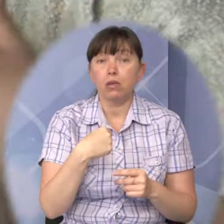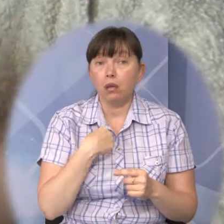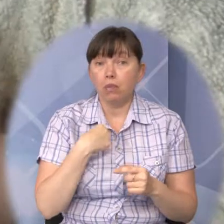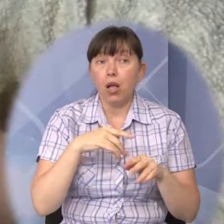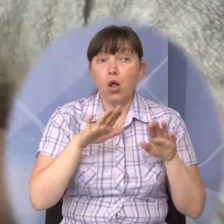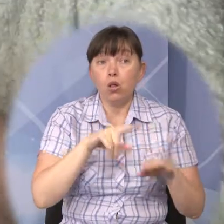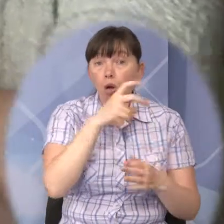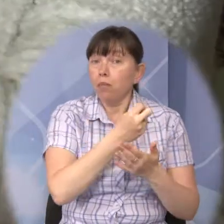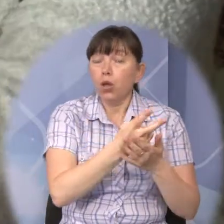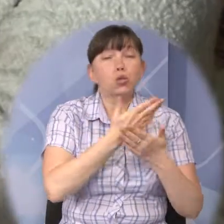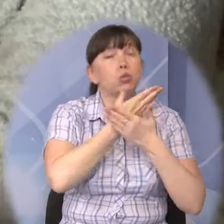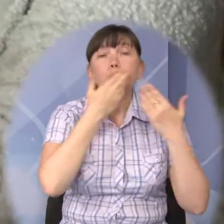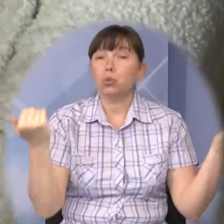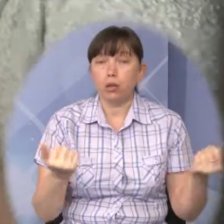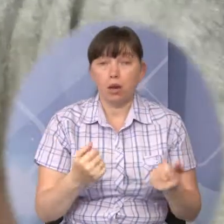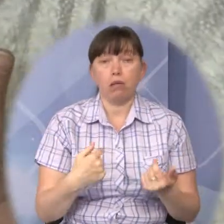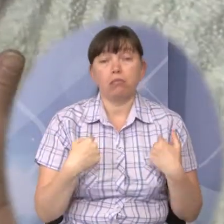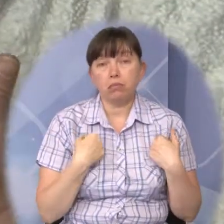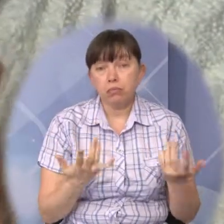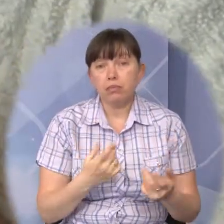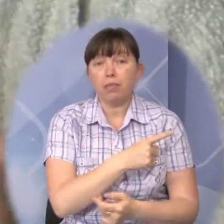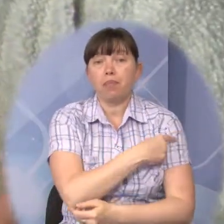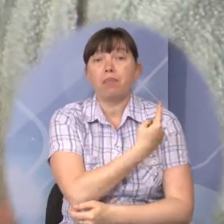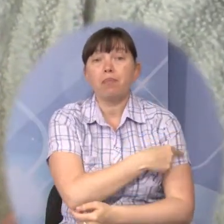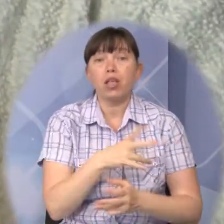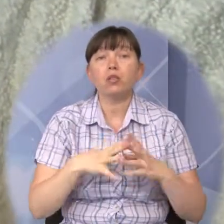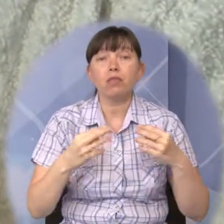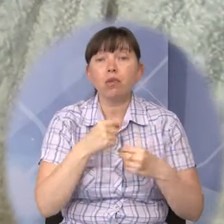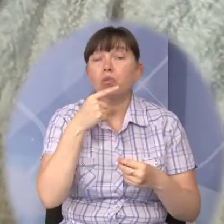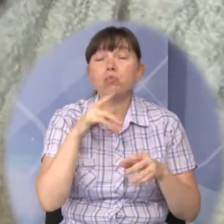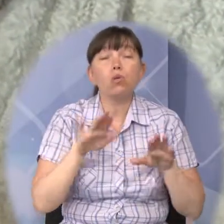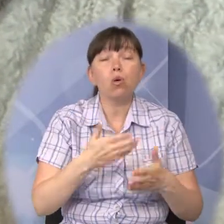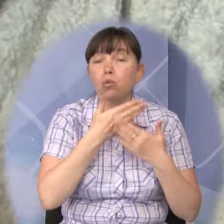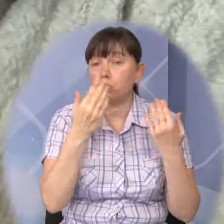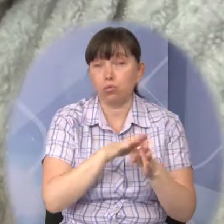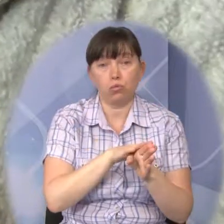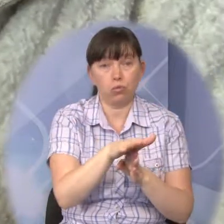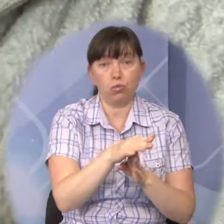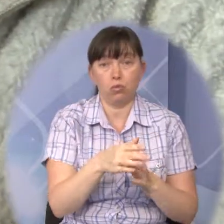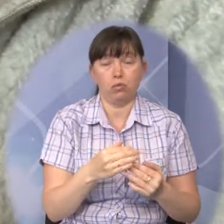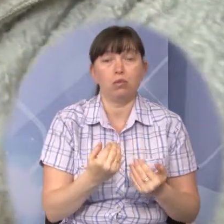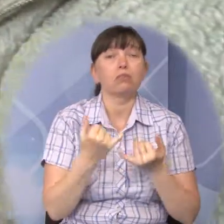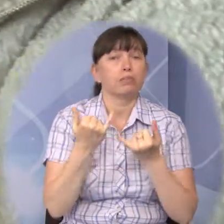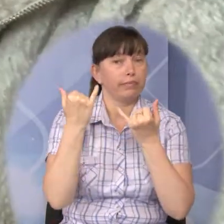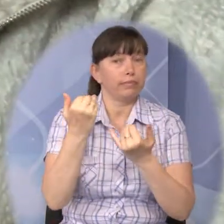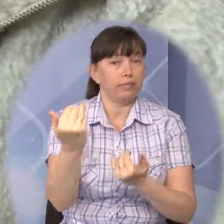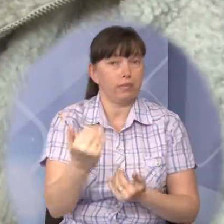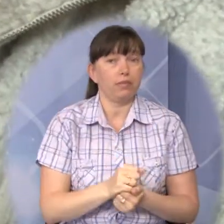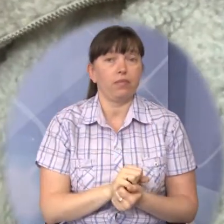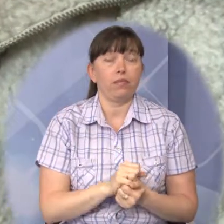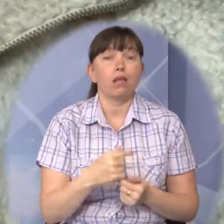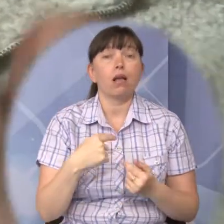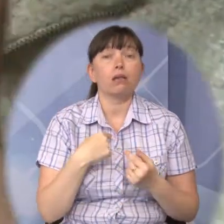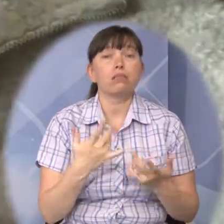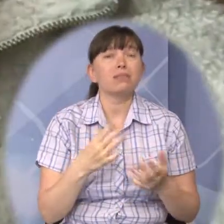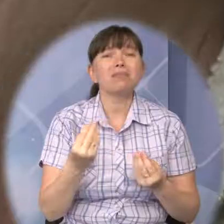înșesc, pentru mine loc la aici la bolniță nu era loc. Medicul de familie a zis că nu sunt locuri pentru mine să mă